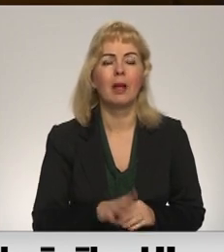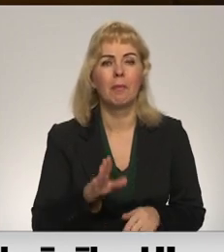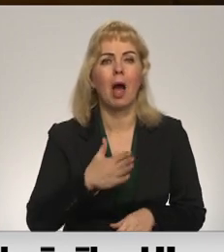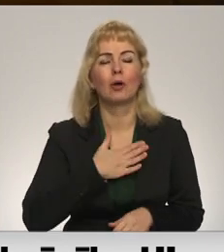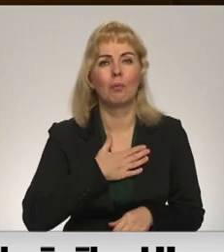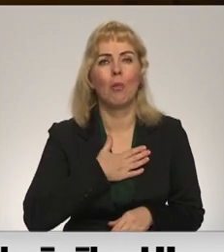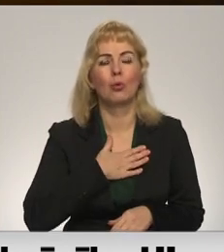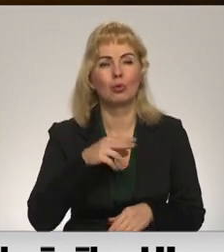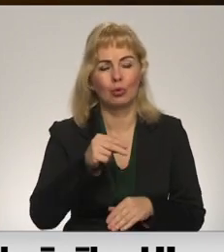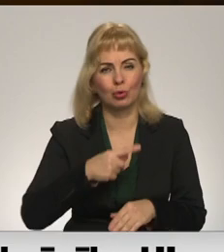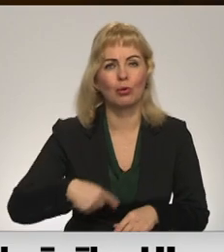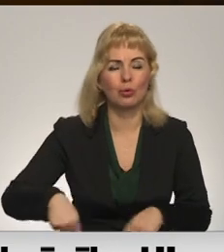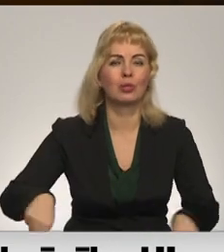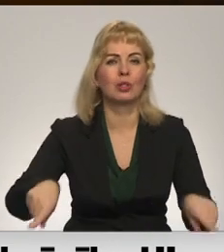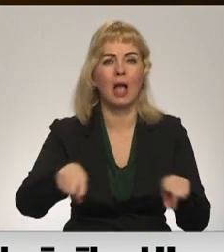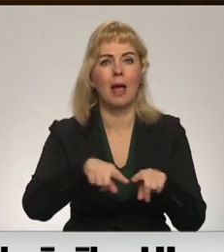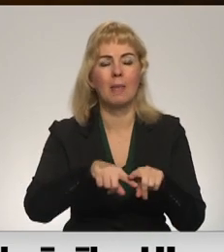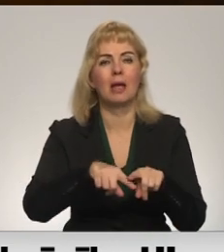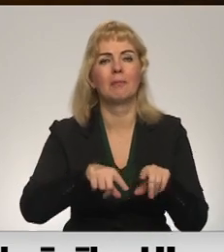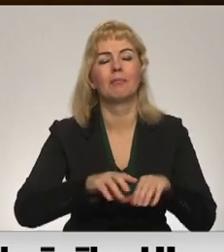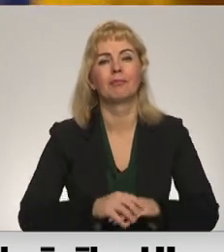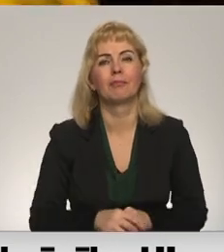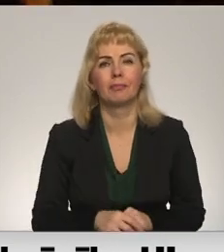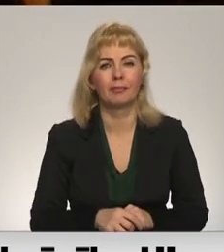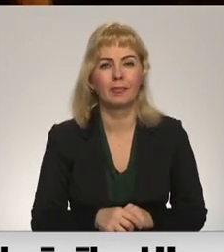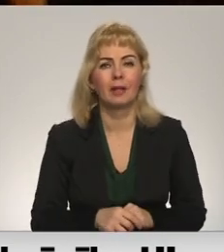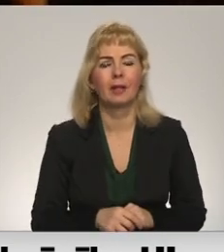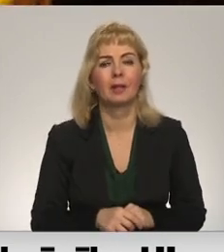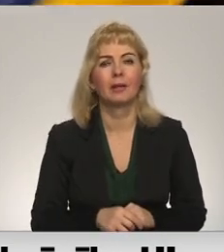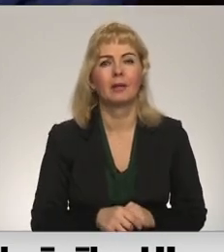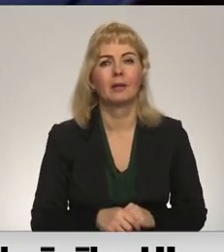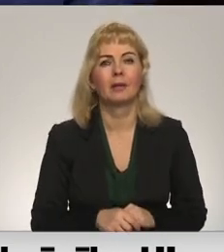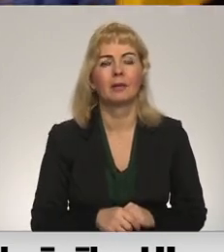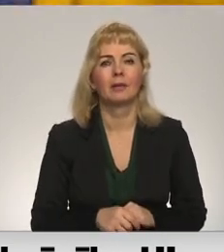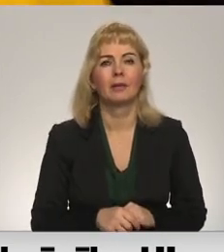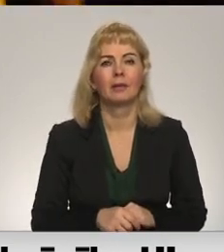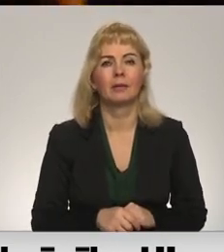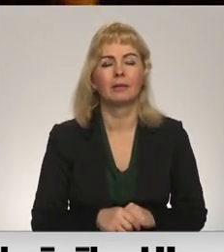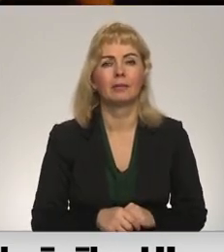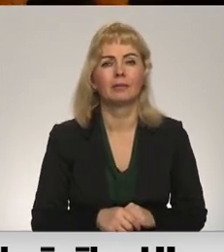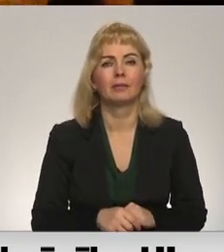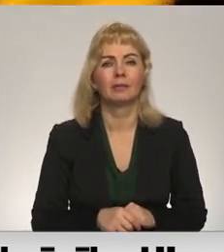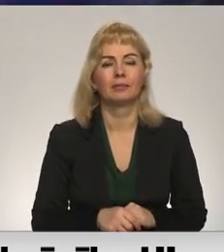zemļu, ciešenu Ukrainu. Mater Līcīte, Dzintars Spriņģis, Latvijas televīzija.